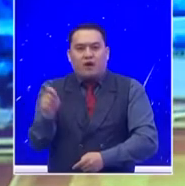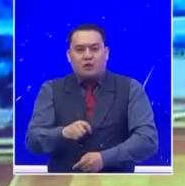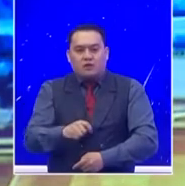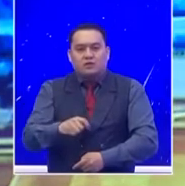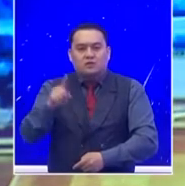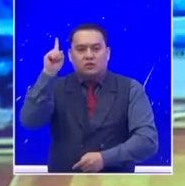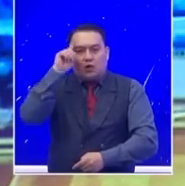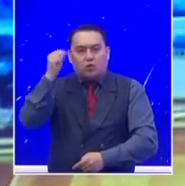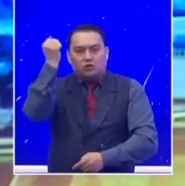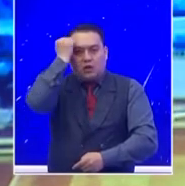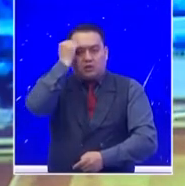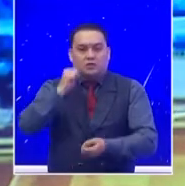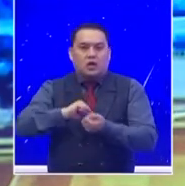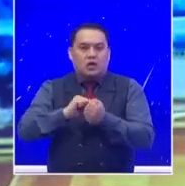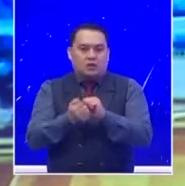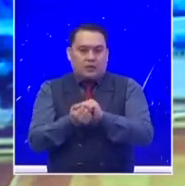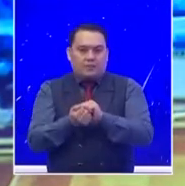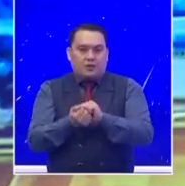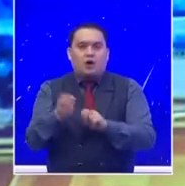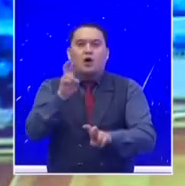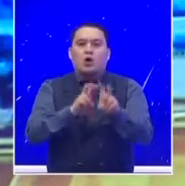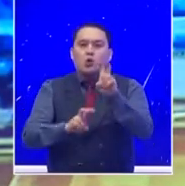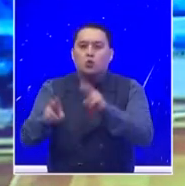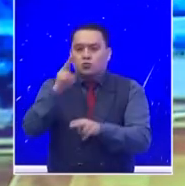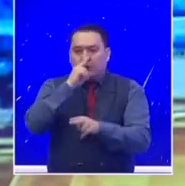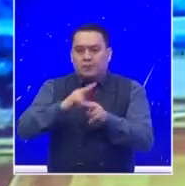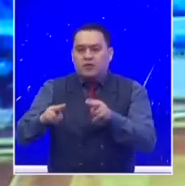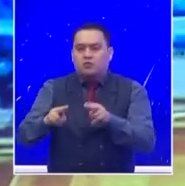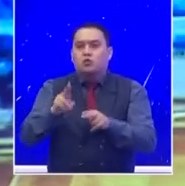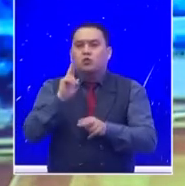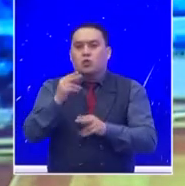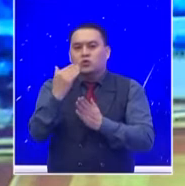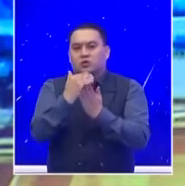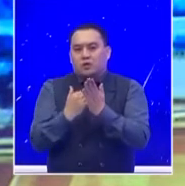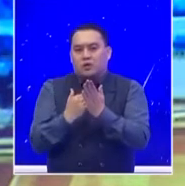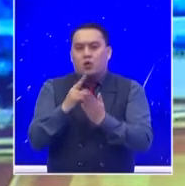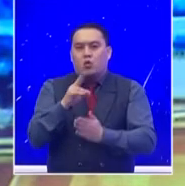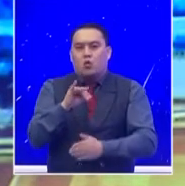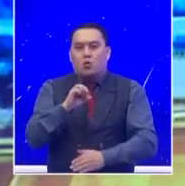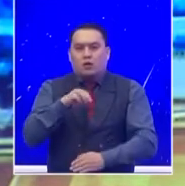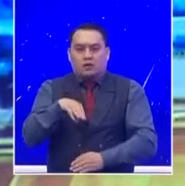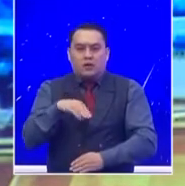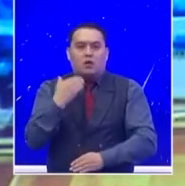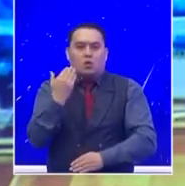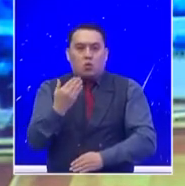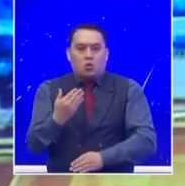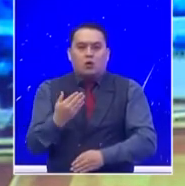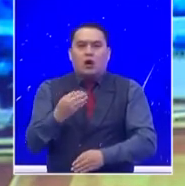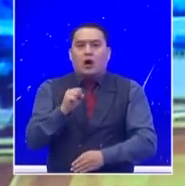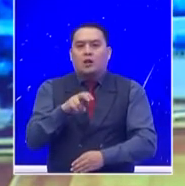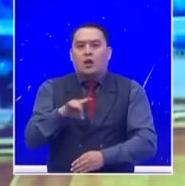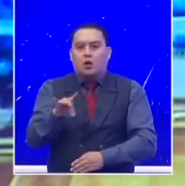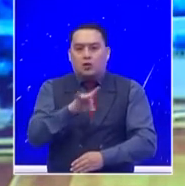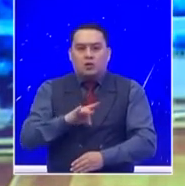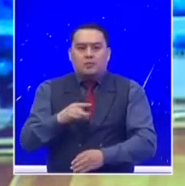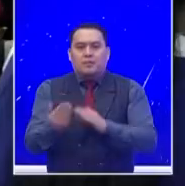и офицерах не стирается. Все еще ведется розыск пропавших без вести. В этом списке значится и Куатбек Полатов. Уроженец Алакольского района